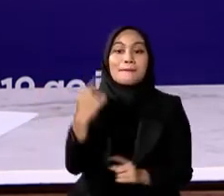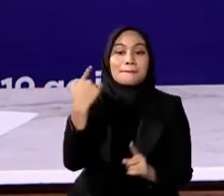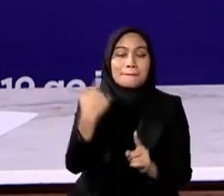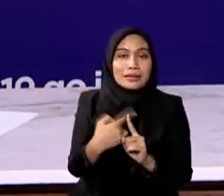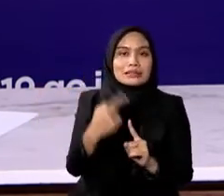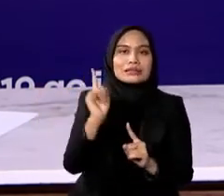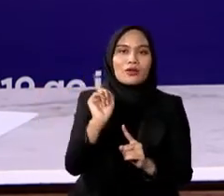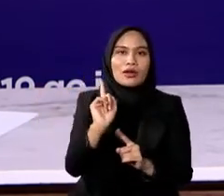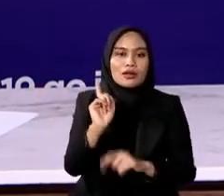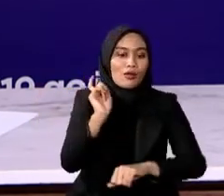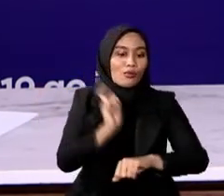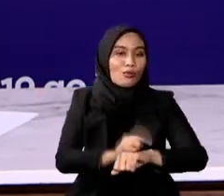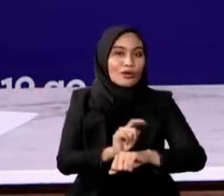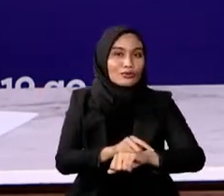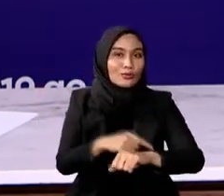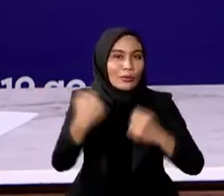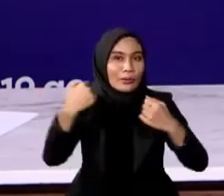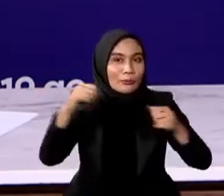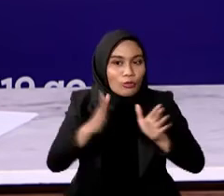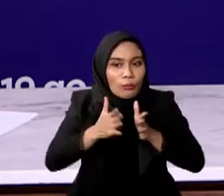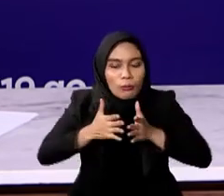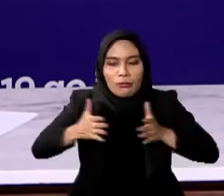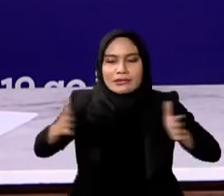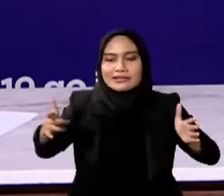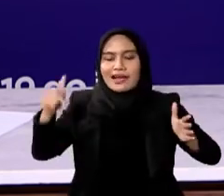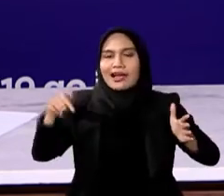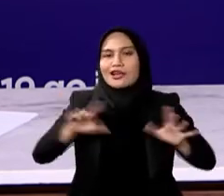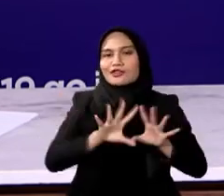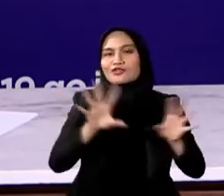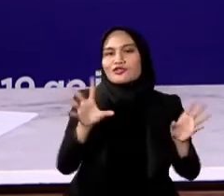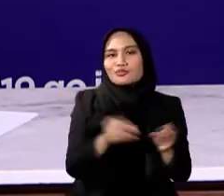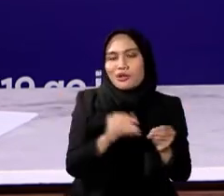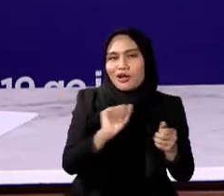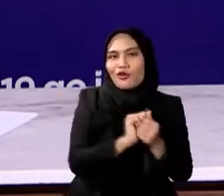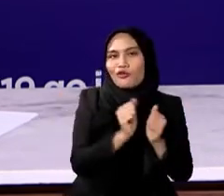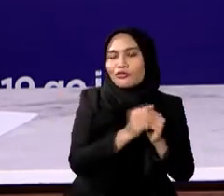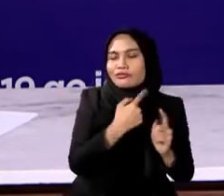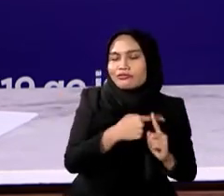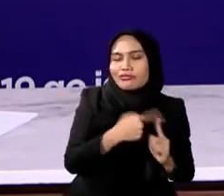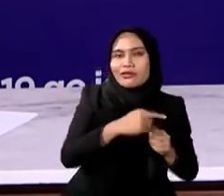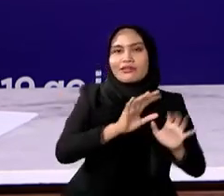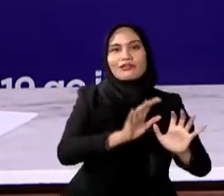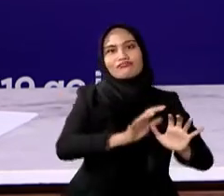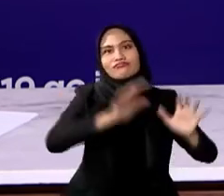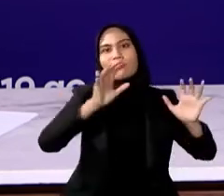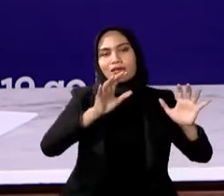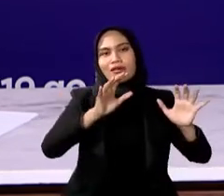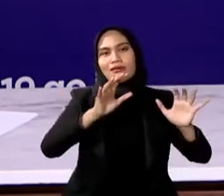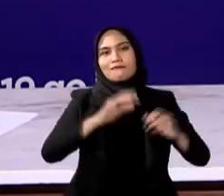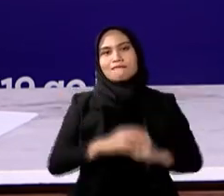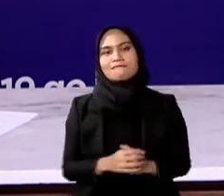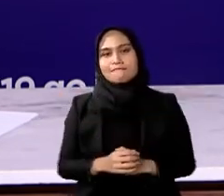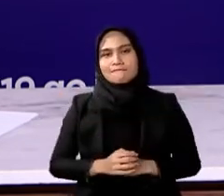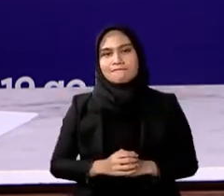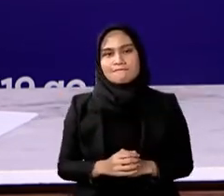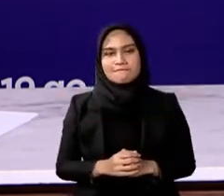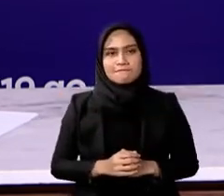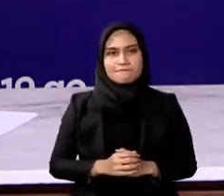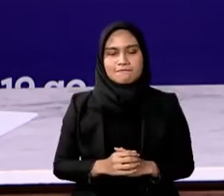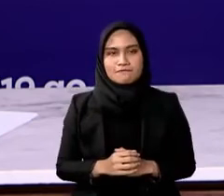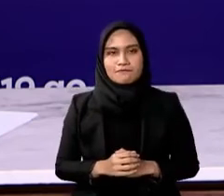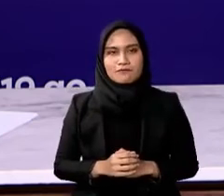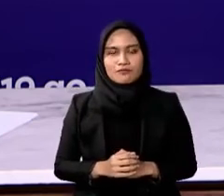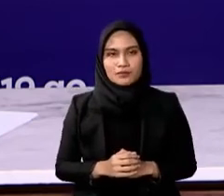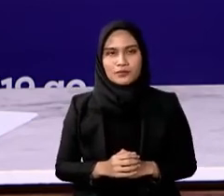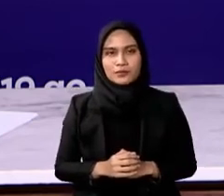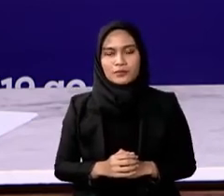panjang. Kemudian, meskipun testing mingguan meningkat, namun hal baik tersebut tidak dibarengi